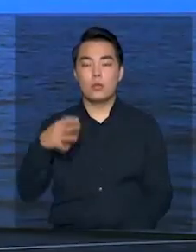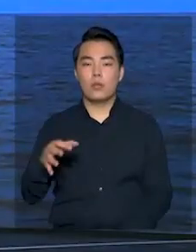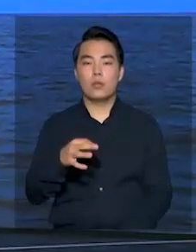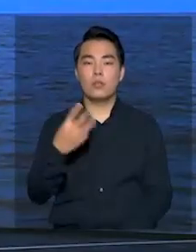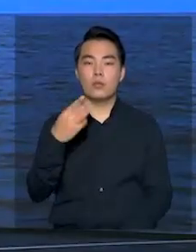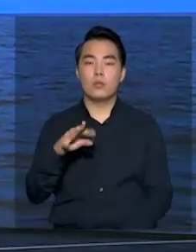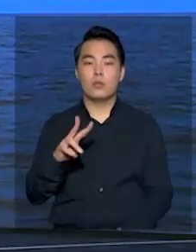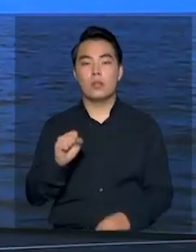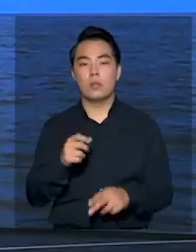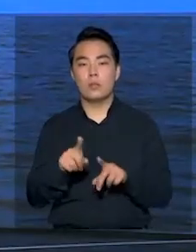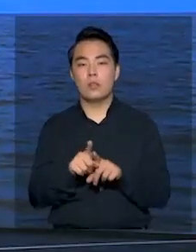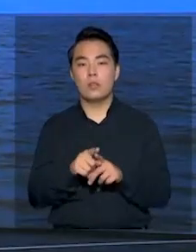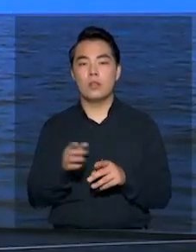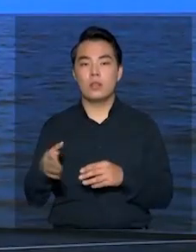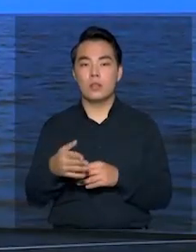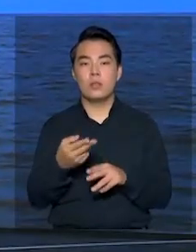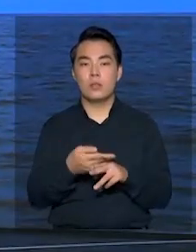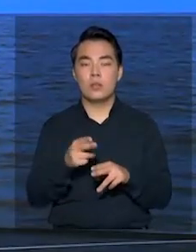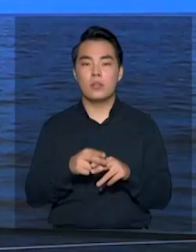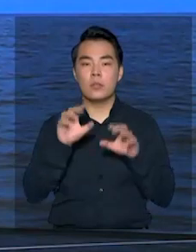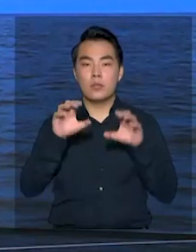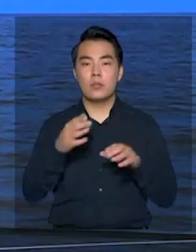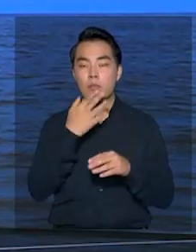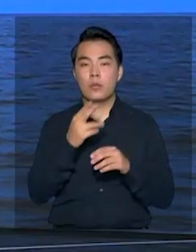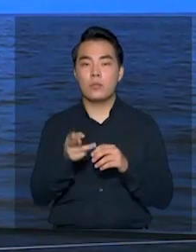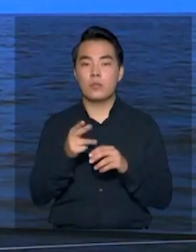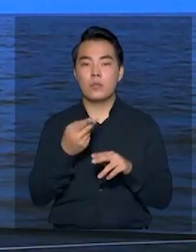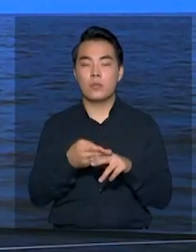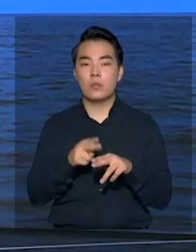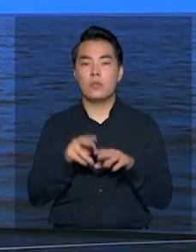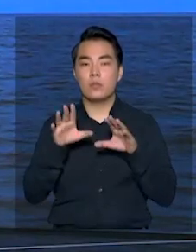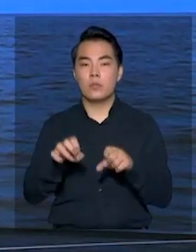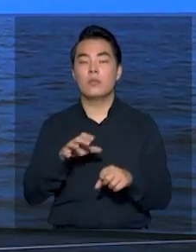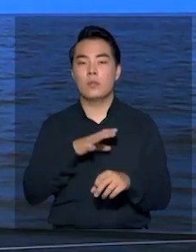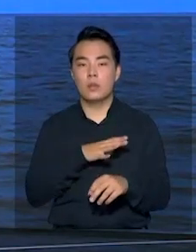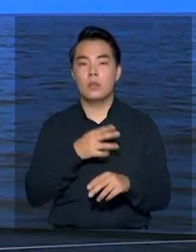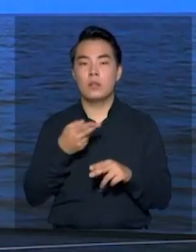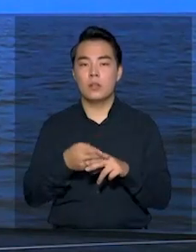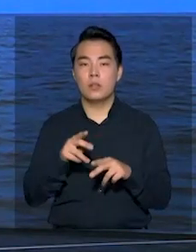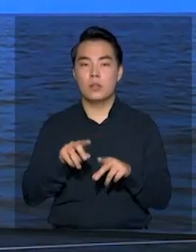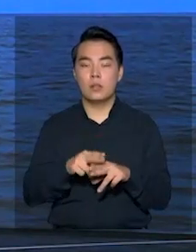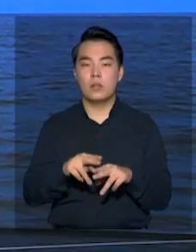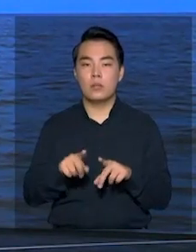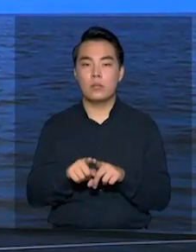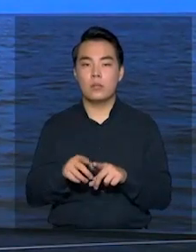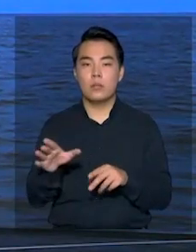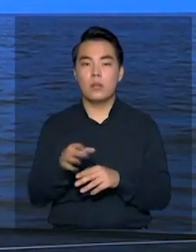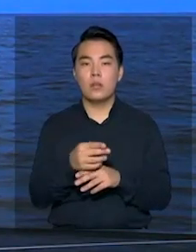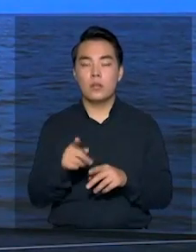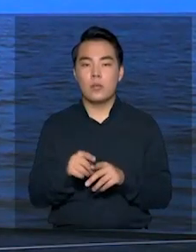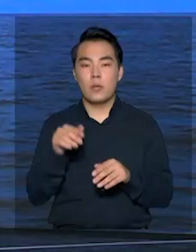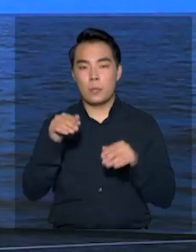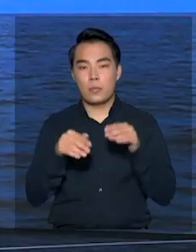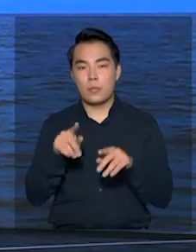Түркістан облысында 3 тоннаға жуық балықты заңсыз аулаған браконьерлер ұсталды. Күдіктілерден жүзу құралдары тыйым